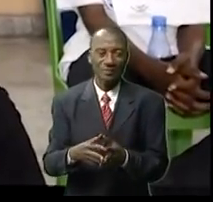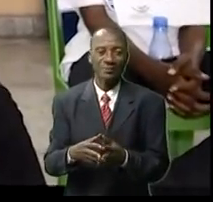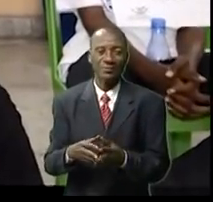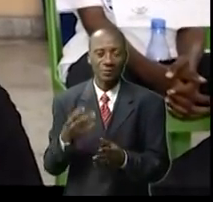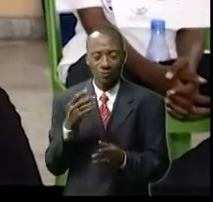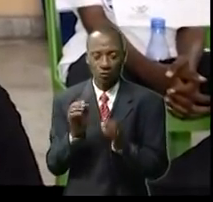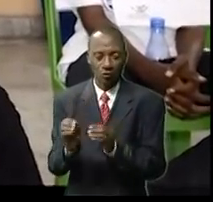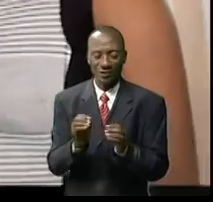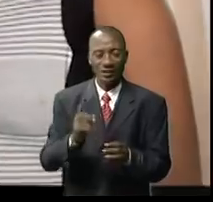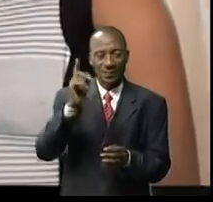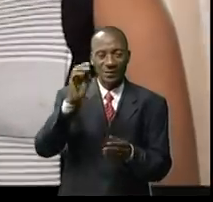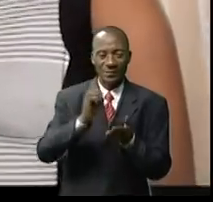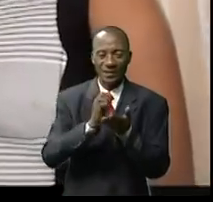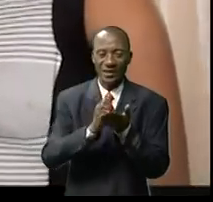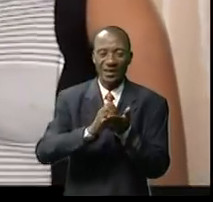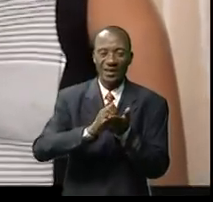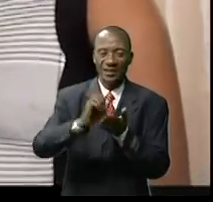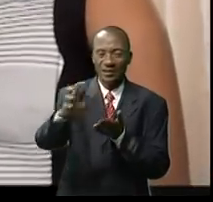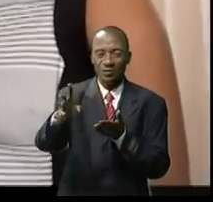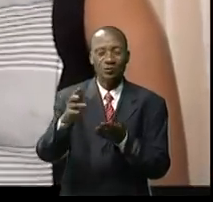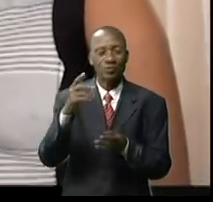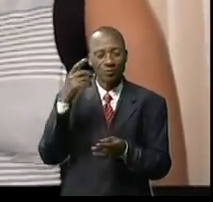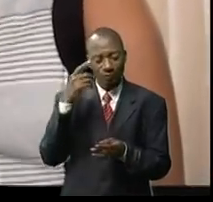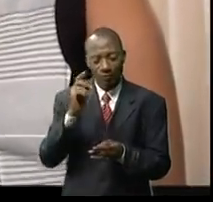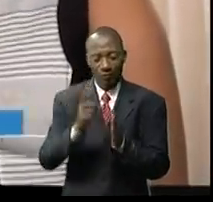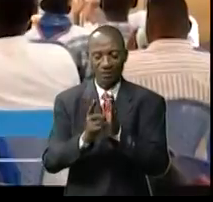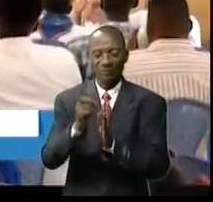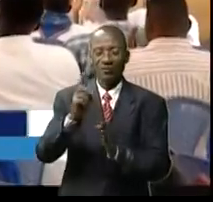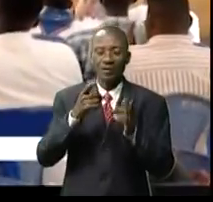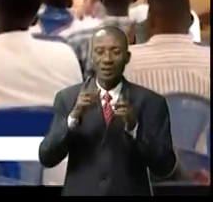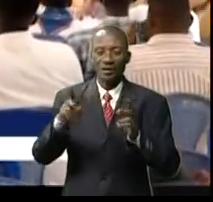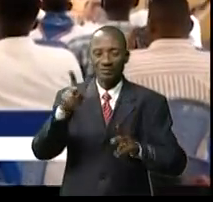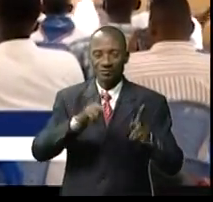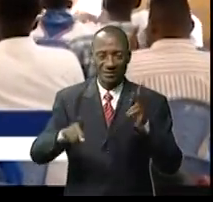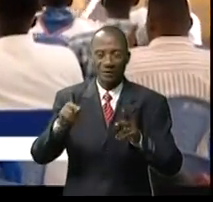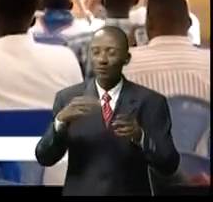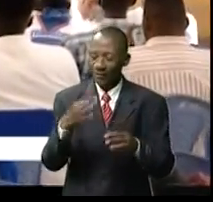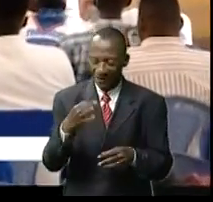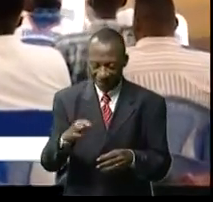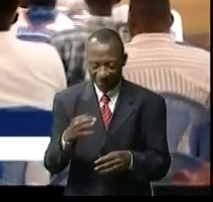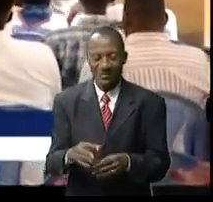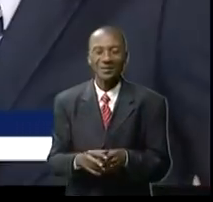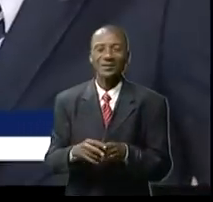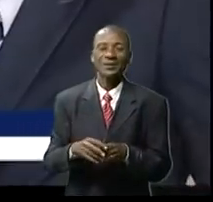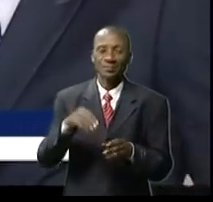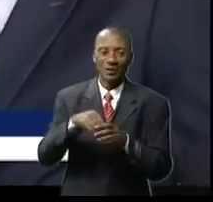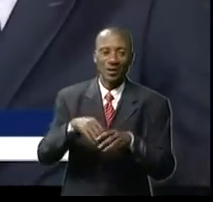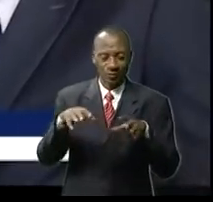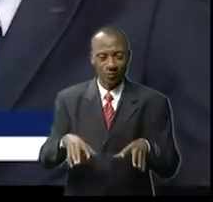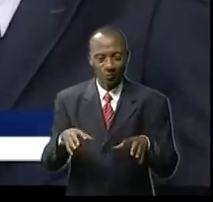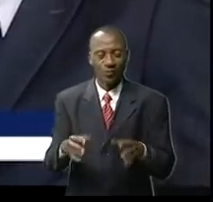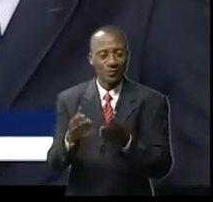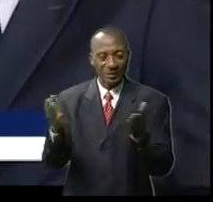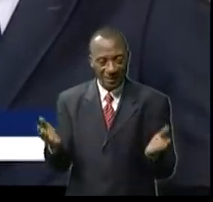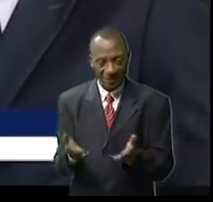édition dans le but de promouvoir la langue française, la diversité linguistique et culturelle en vue d'appuyer l'éducation et la formation de